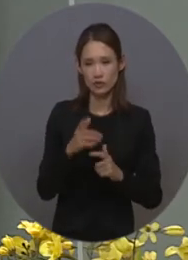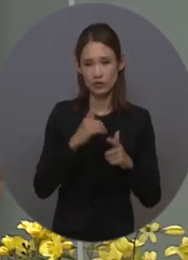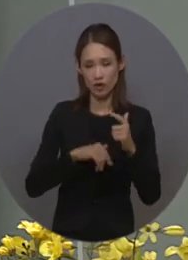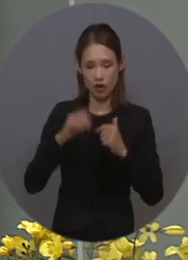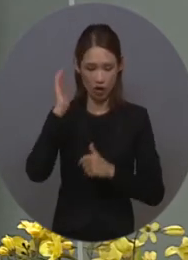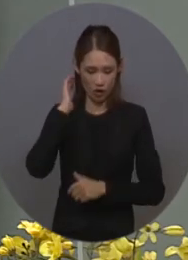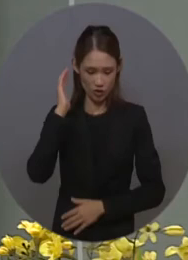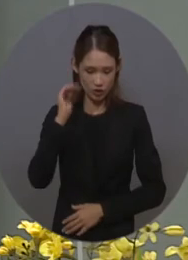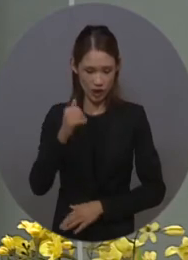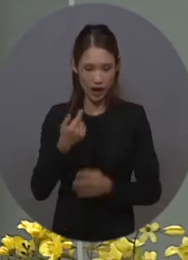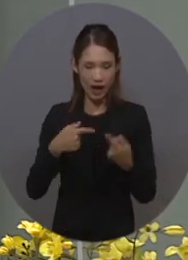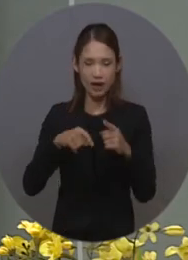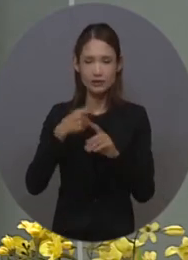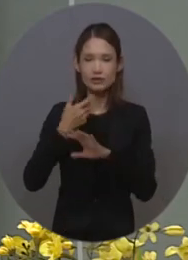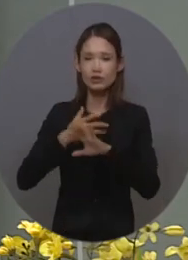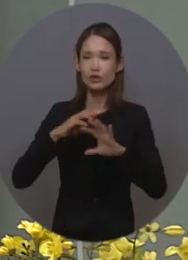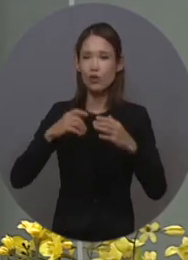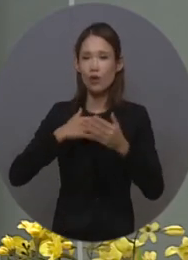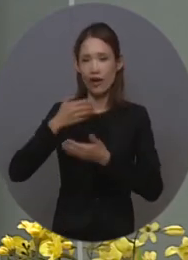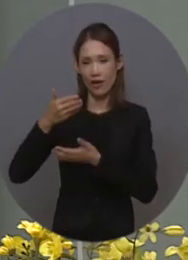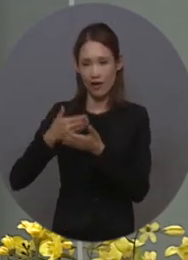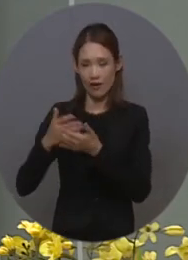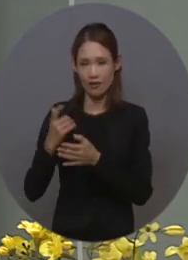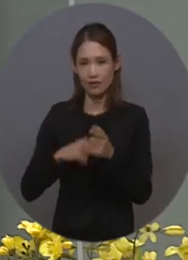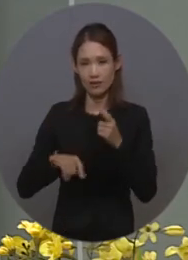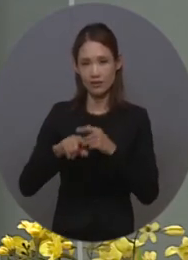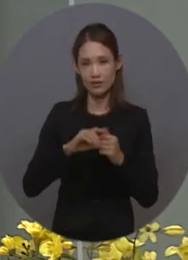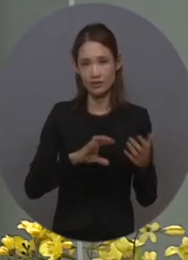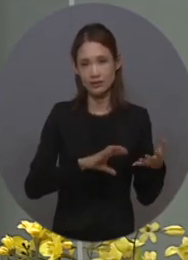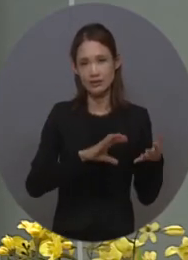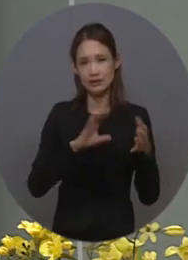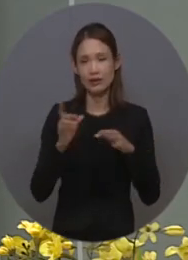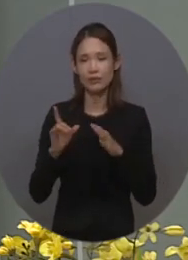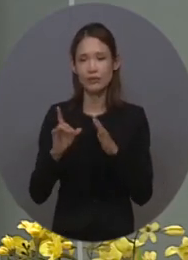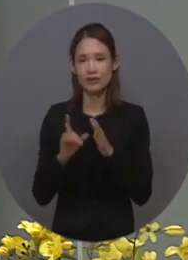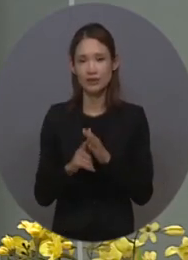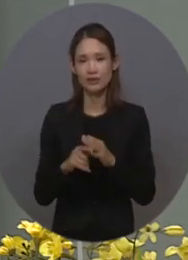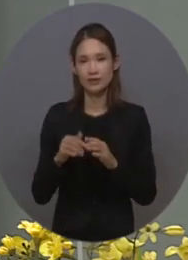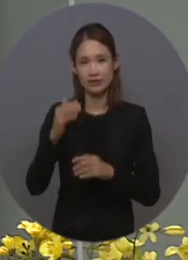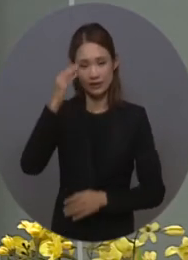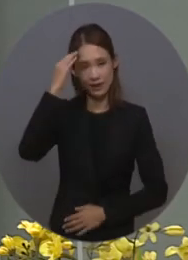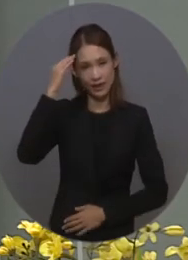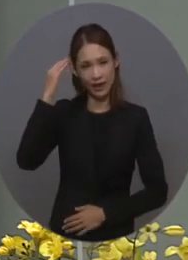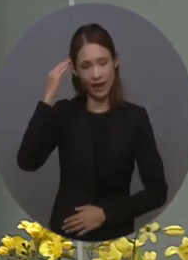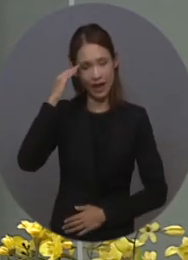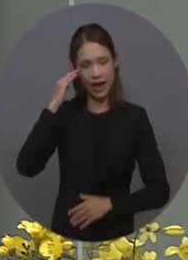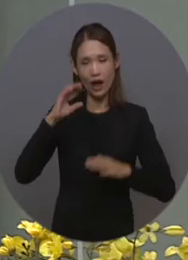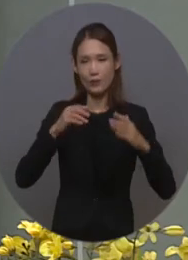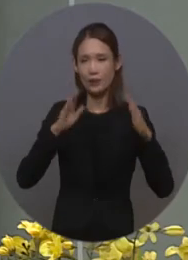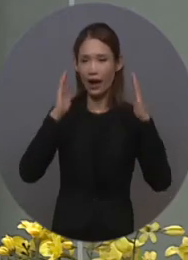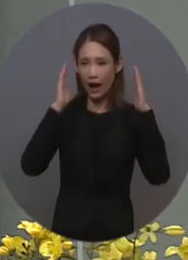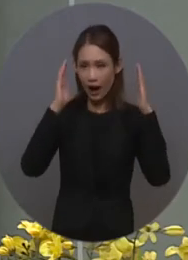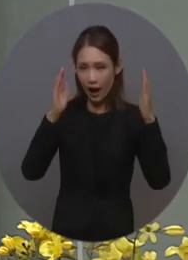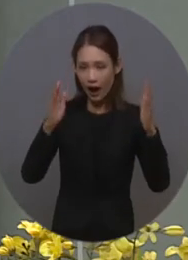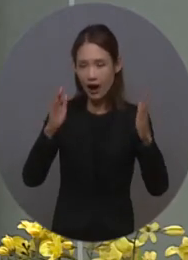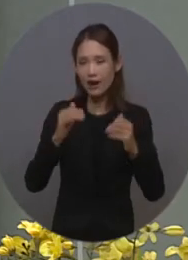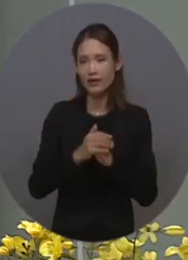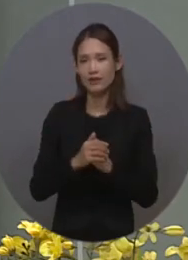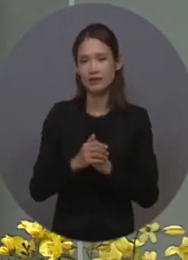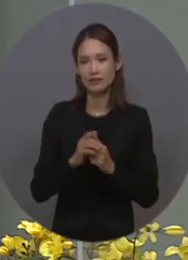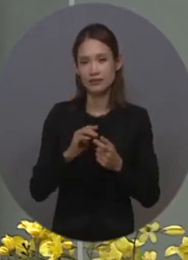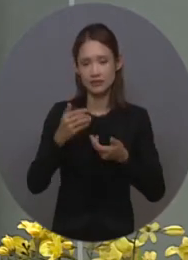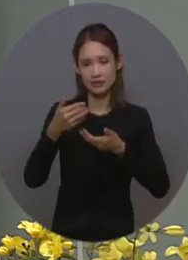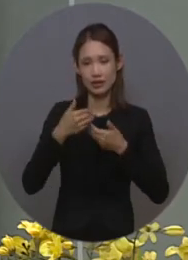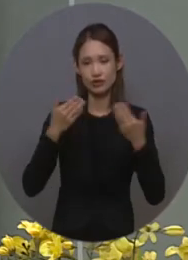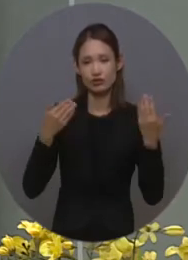이렇게 외교를 펼치면서 더더욱 우리 글로벌 시대에 대한민국이 가야 될 방향도 네. 제시해 주신